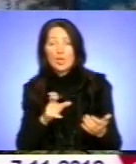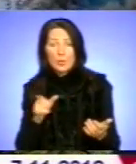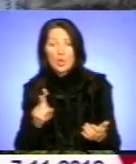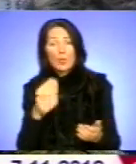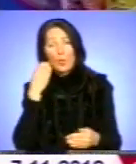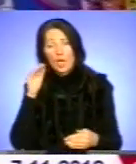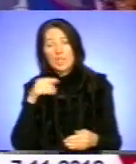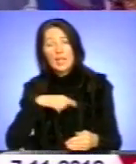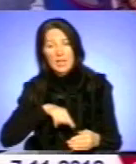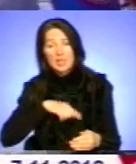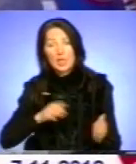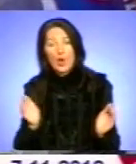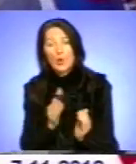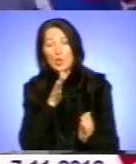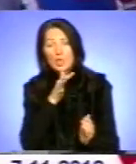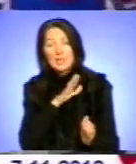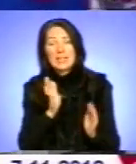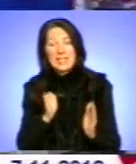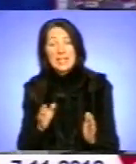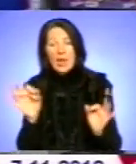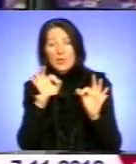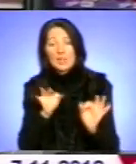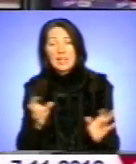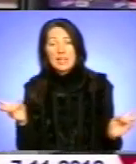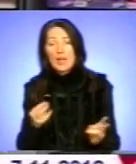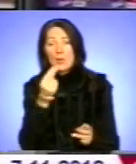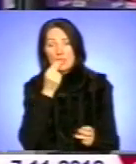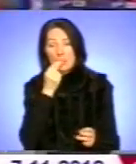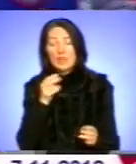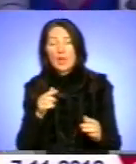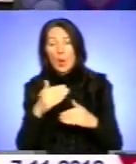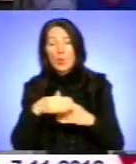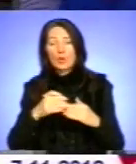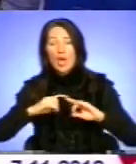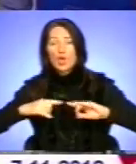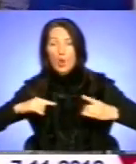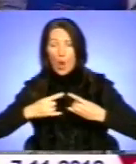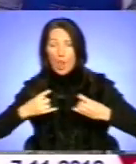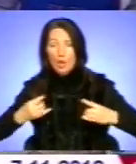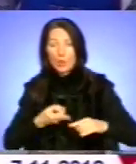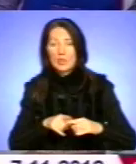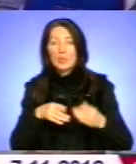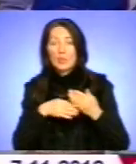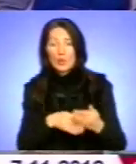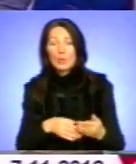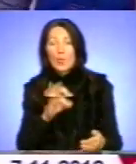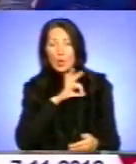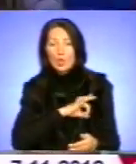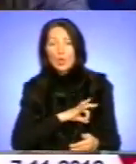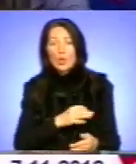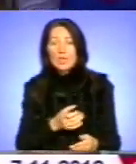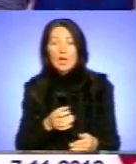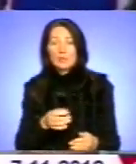настрій на короткий час і не лише восени, потрібно з'їсти шматок шоколаду. Цим способом особливо користуються найбільші